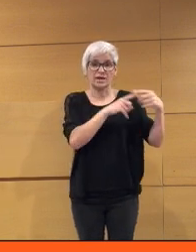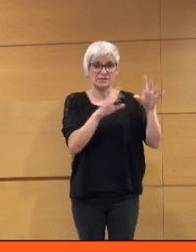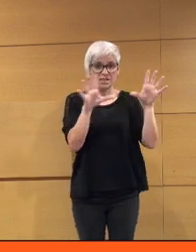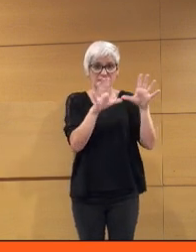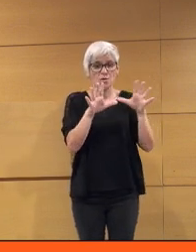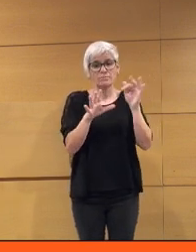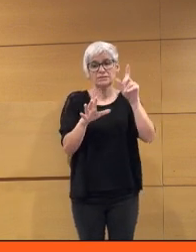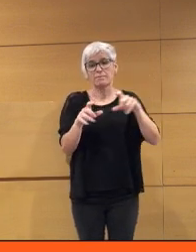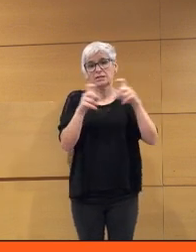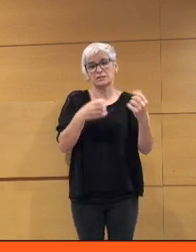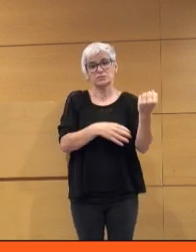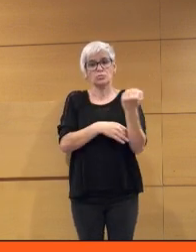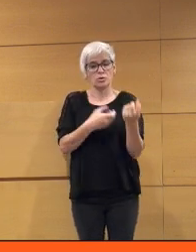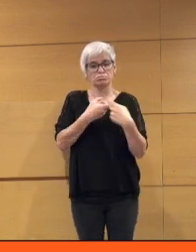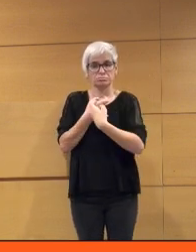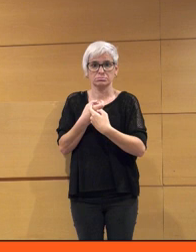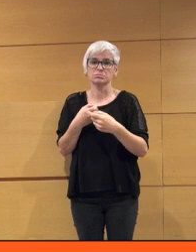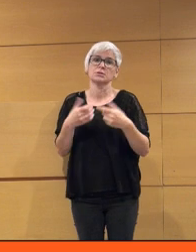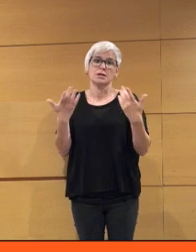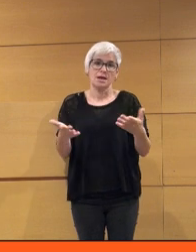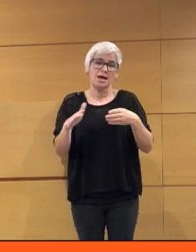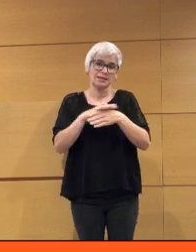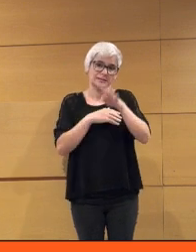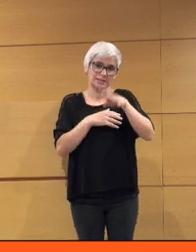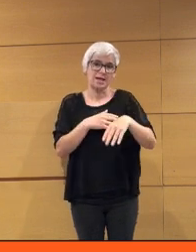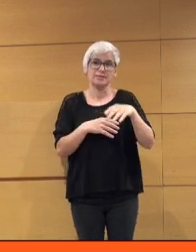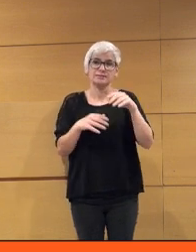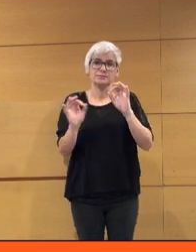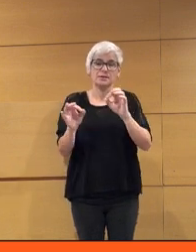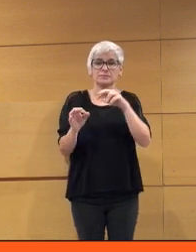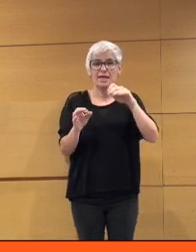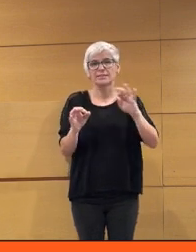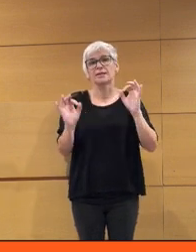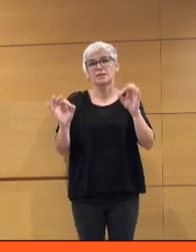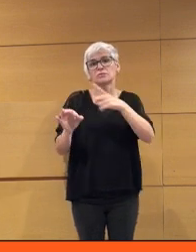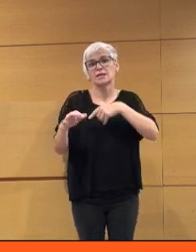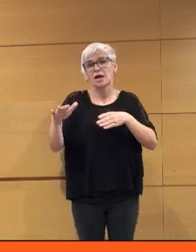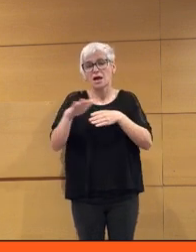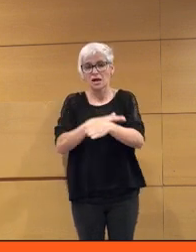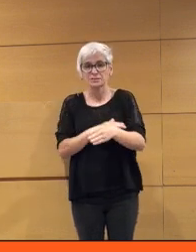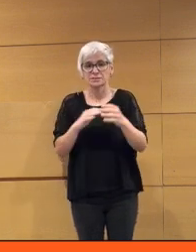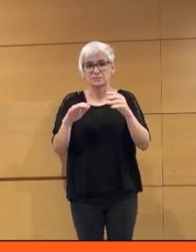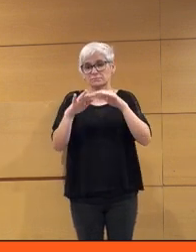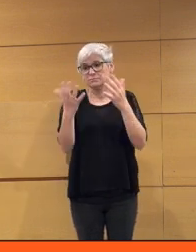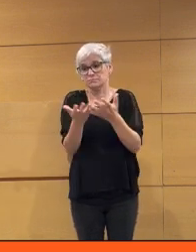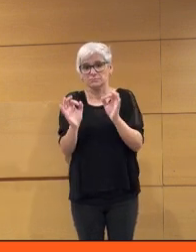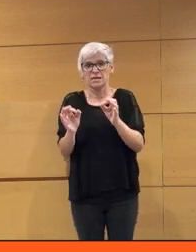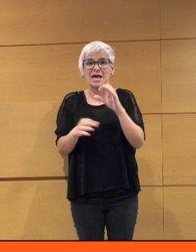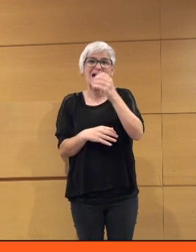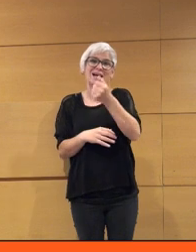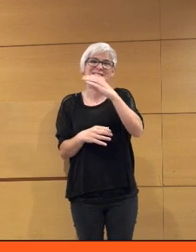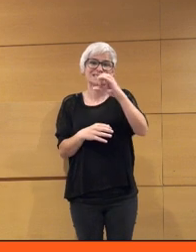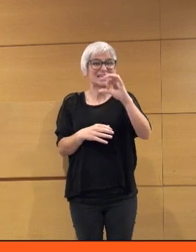adherides que ens donen suport. A la web accesscat.net. Una mica complicat perquè hem posat accés a l'anglès, no? Amb dues Cs, dues Ss,